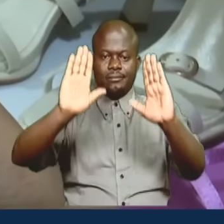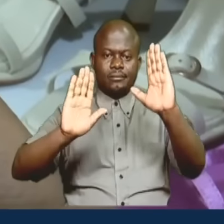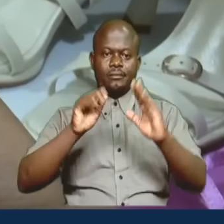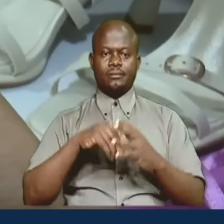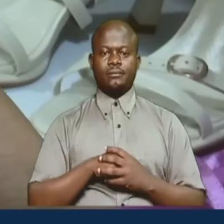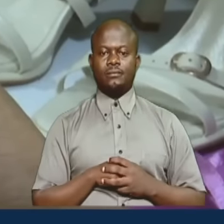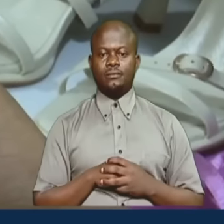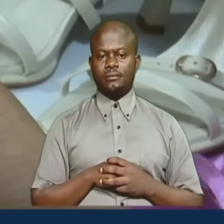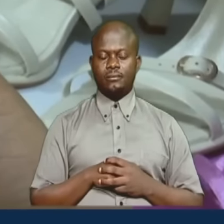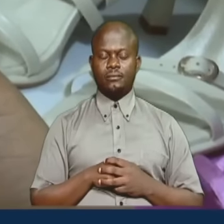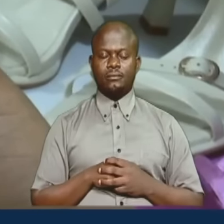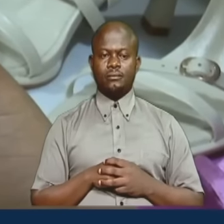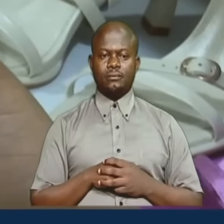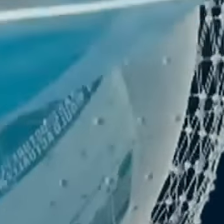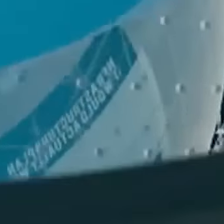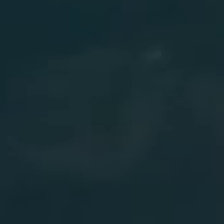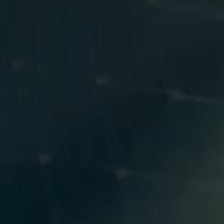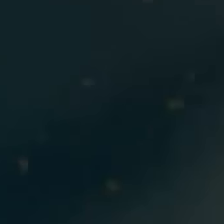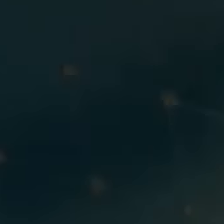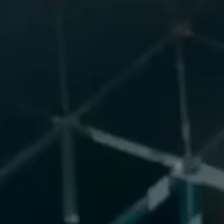Gladys, Televiziyo y'u Rwanda.